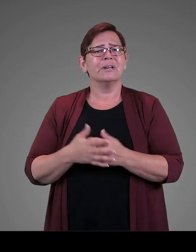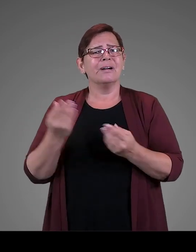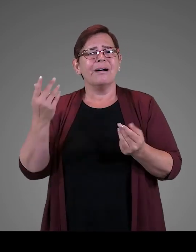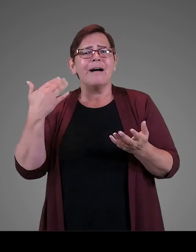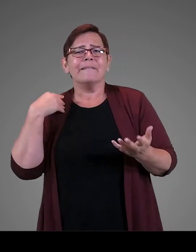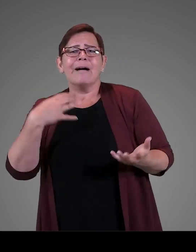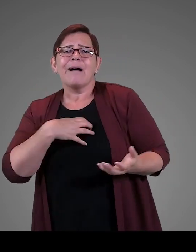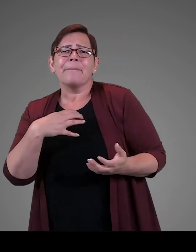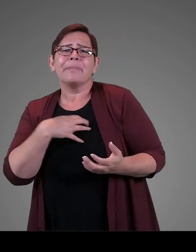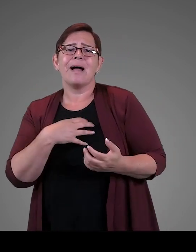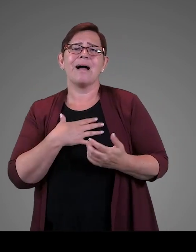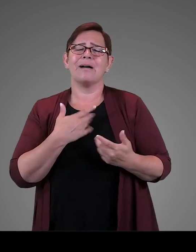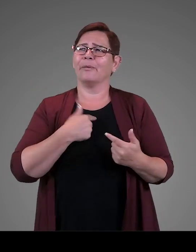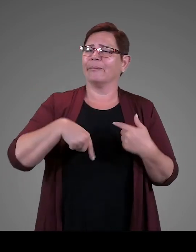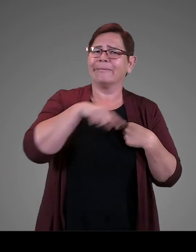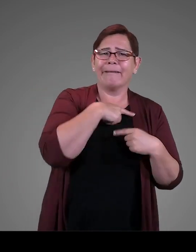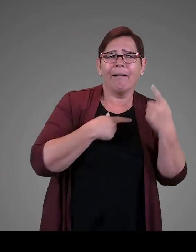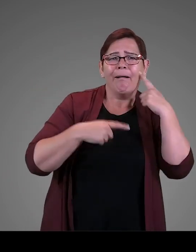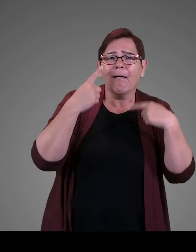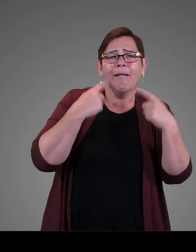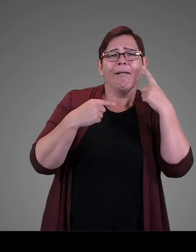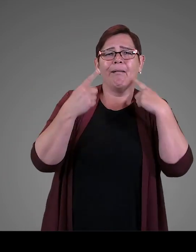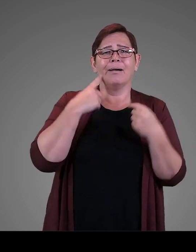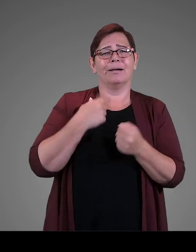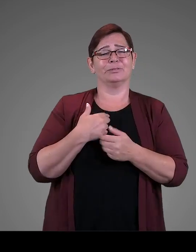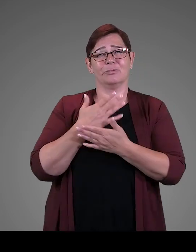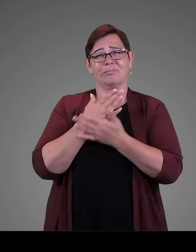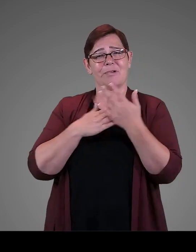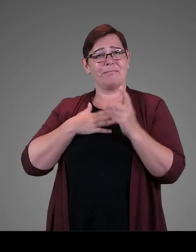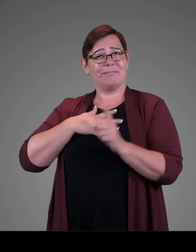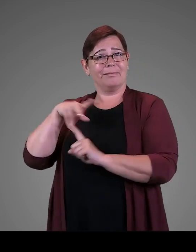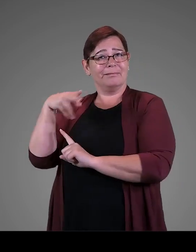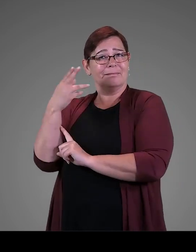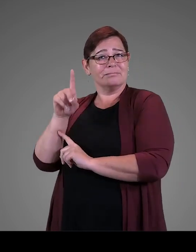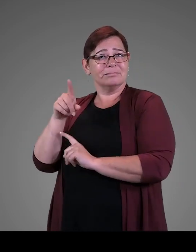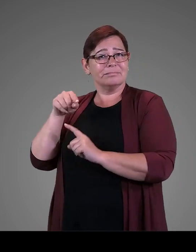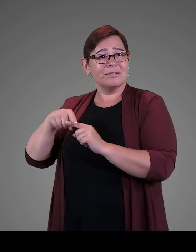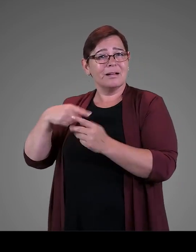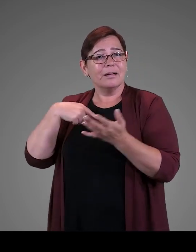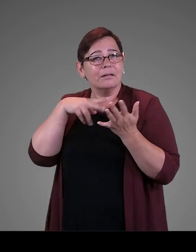on a des plaintes, puis on chiale. Puis dans le cadre de mon doctorat,